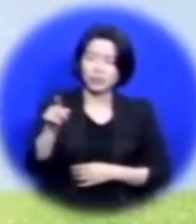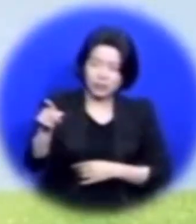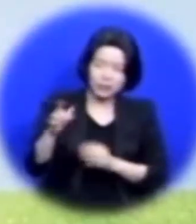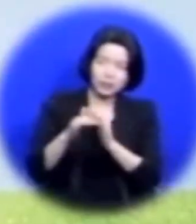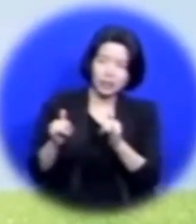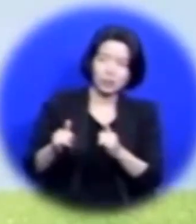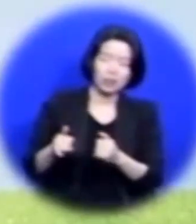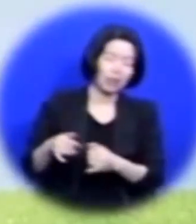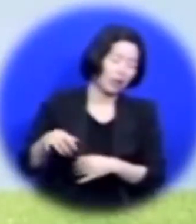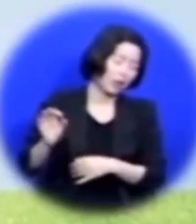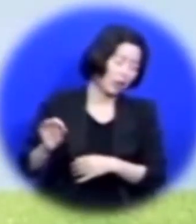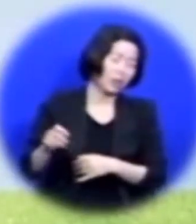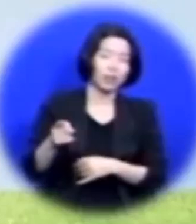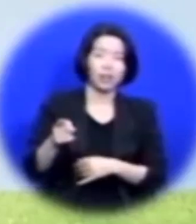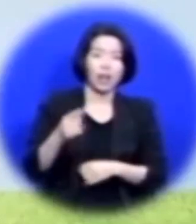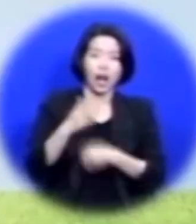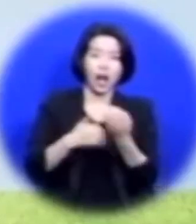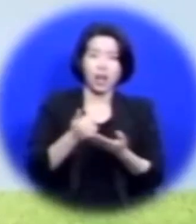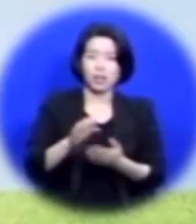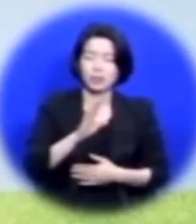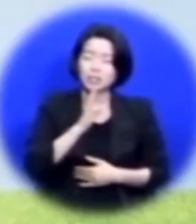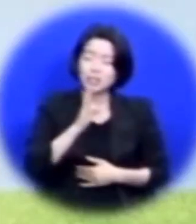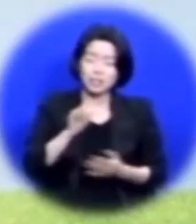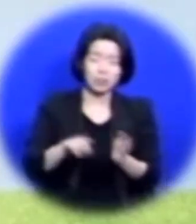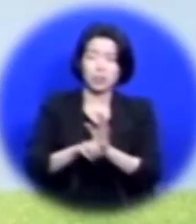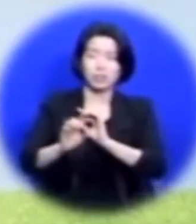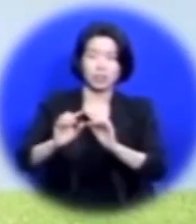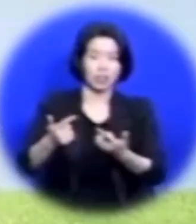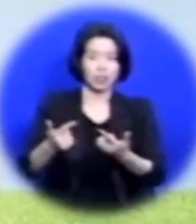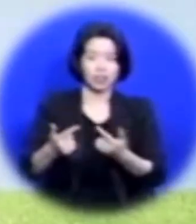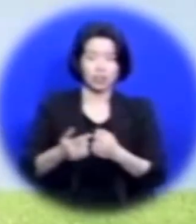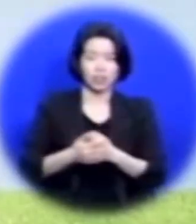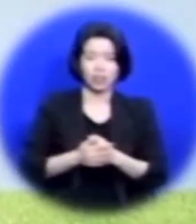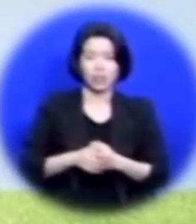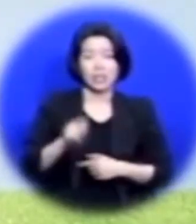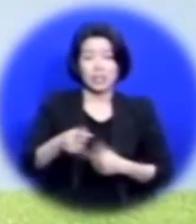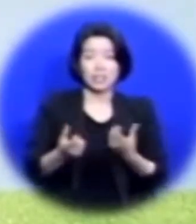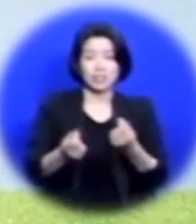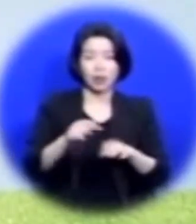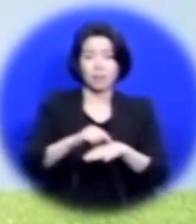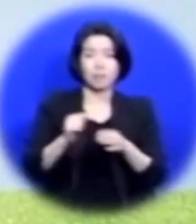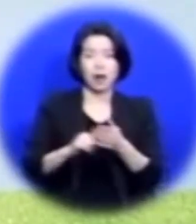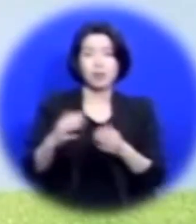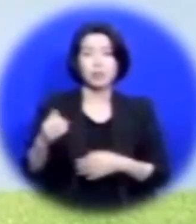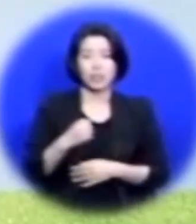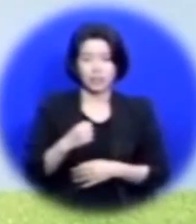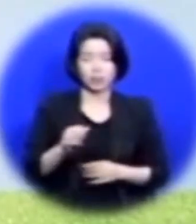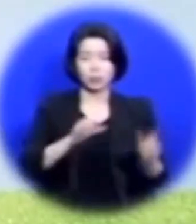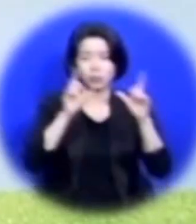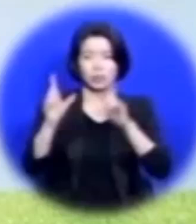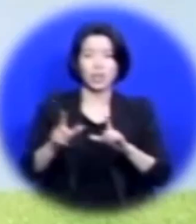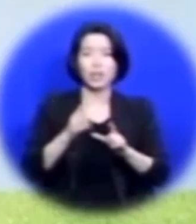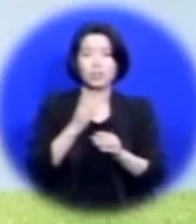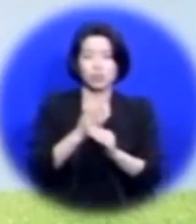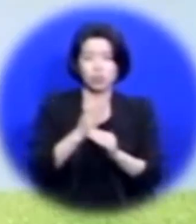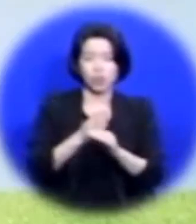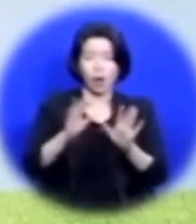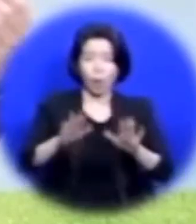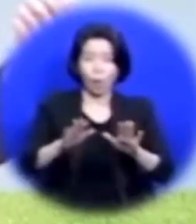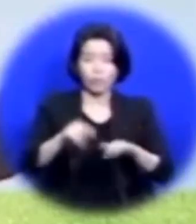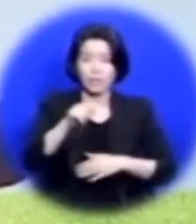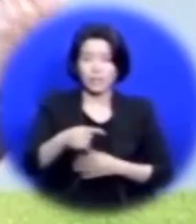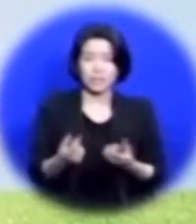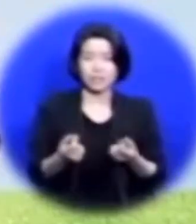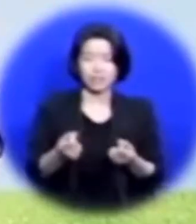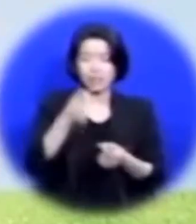형편없이 하나님을 진짜 믿는 사람이 아니었구나 이런 마음을 가지고 지내다가 오늘 이렇게